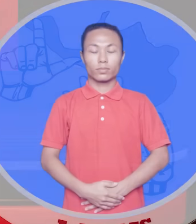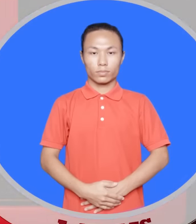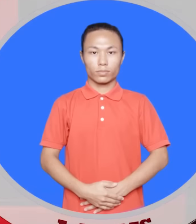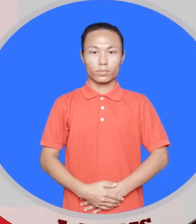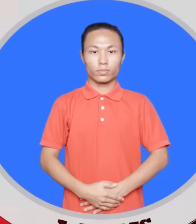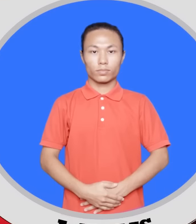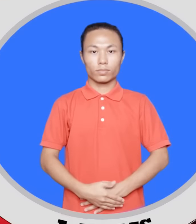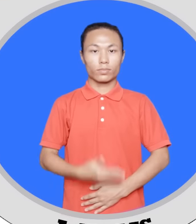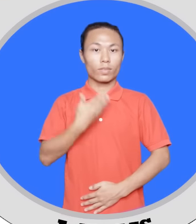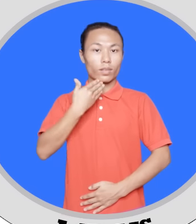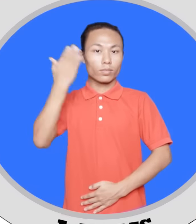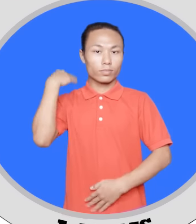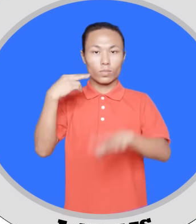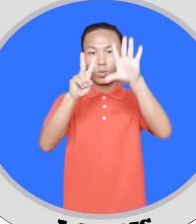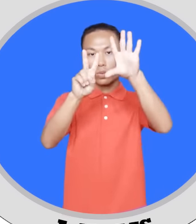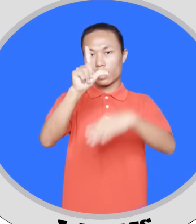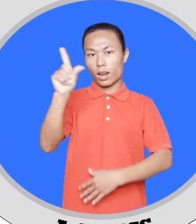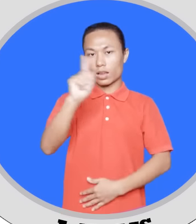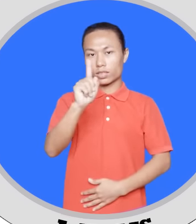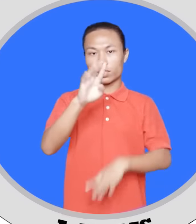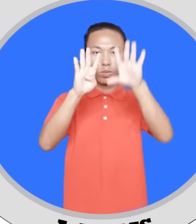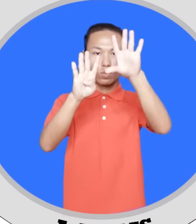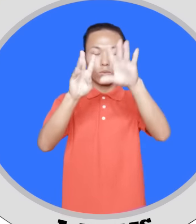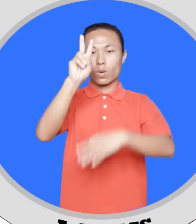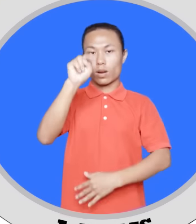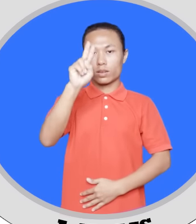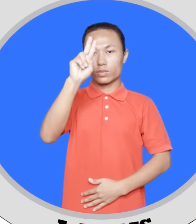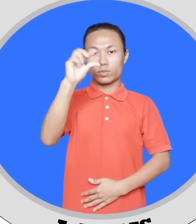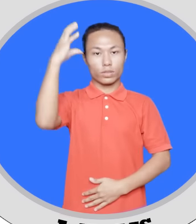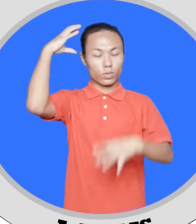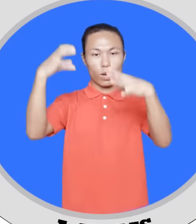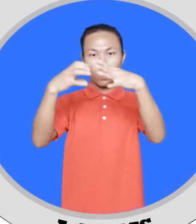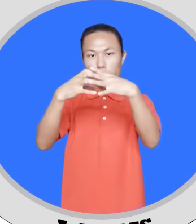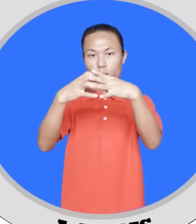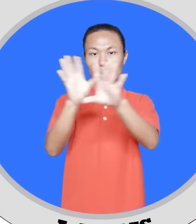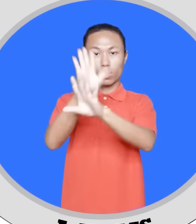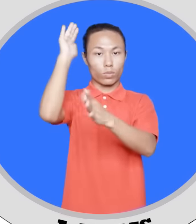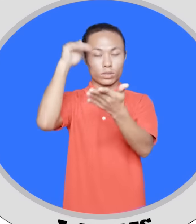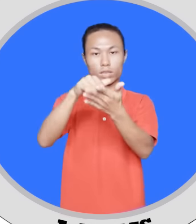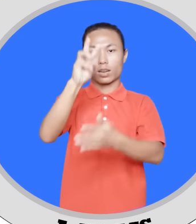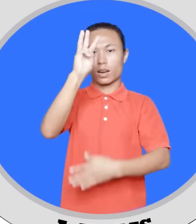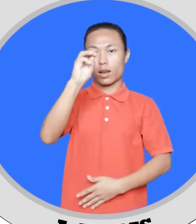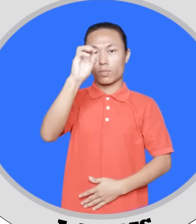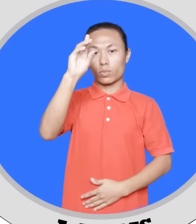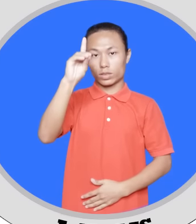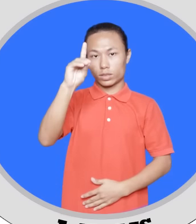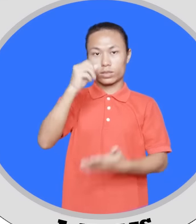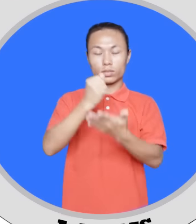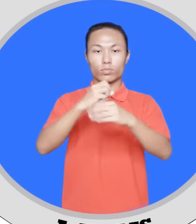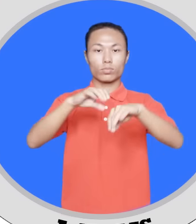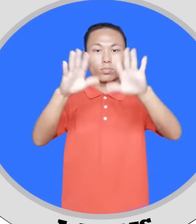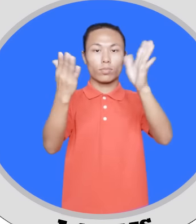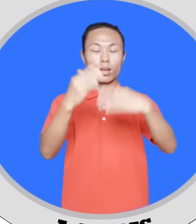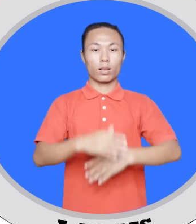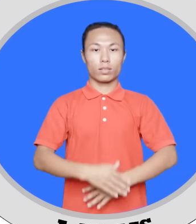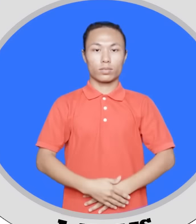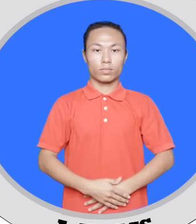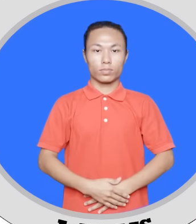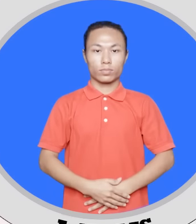က်ပေးမယ့်သတင်းကတော့တဆယ်နှစ်ကွန်စစ်စင်ရေးအပိုင်းနှစ်နဲ့ရှမ်းမန်းစစ်စင်ရေးတွေမှာသခိုင်းနဲ့မန္တလေးတိုင်းကတပ်ရင်းတွေပါဝင်တိုက်ခိုက်နေရ